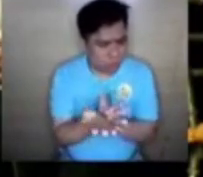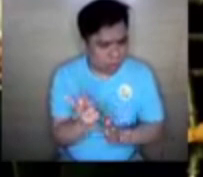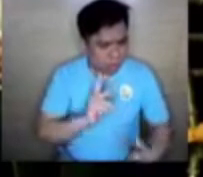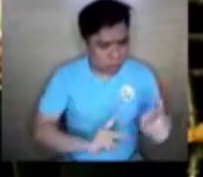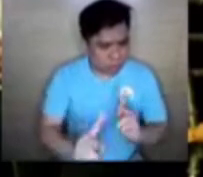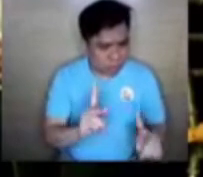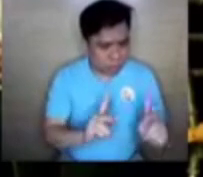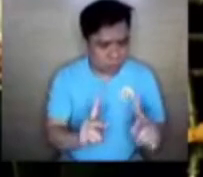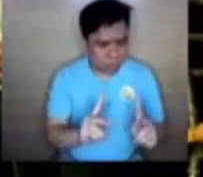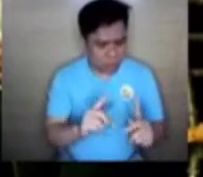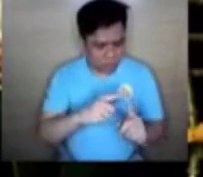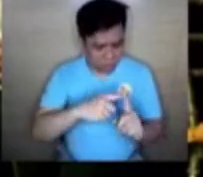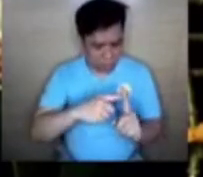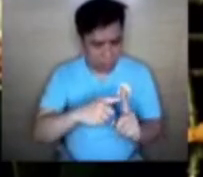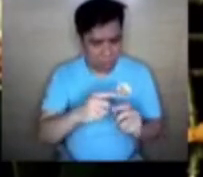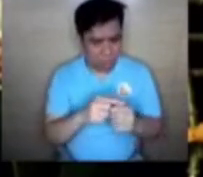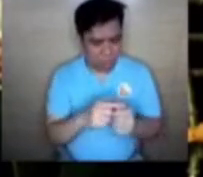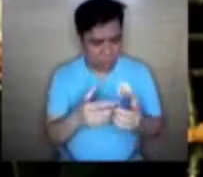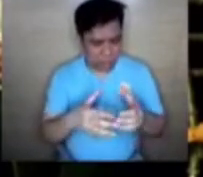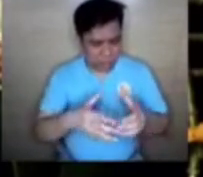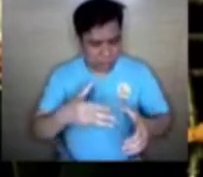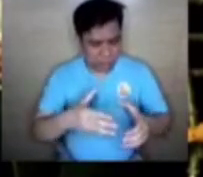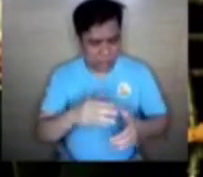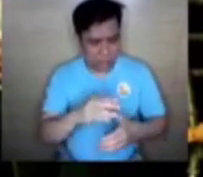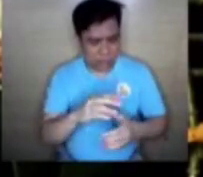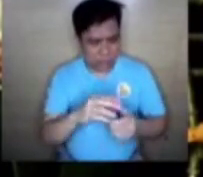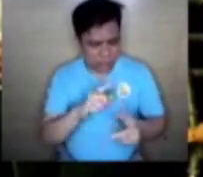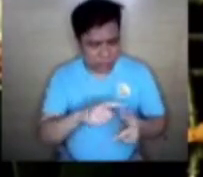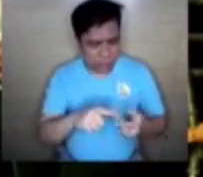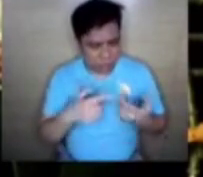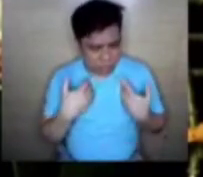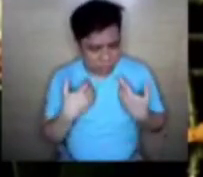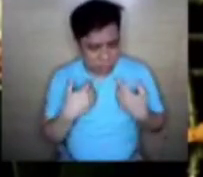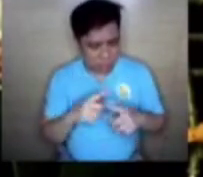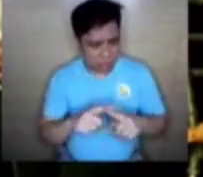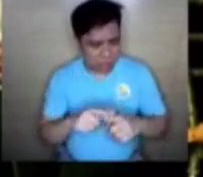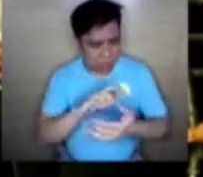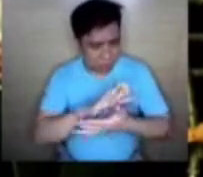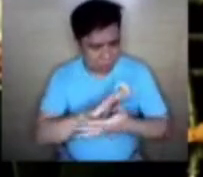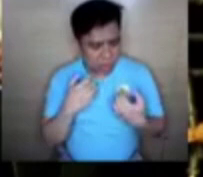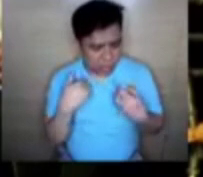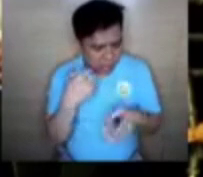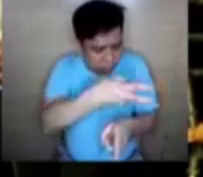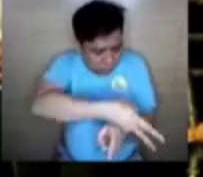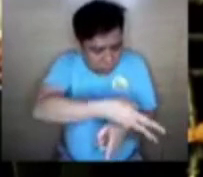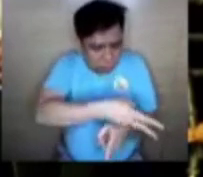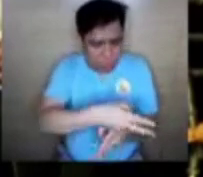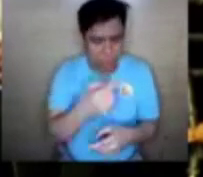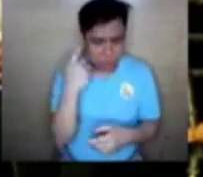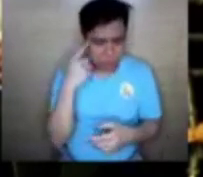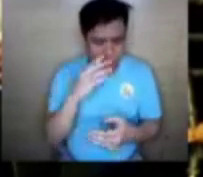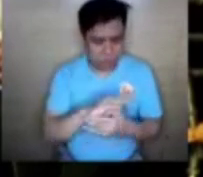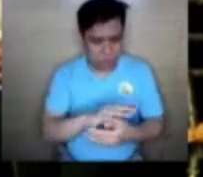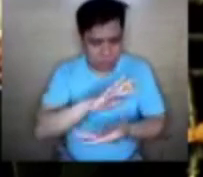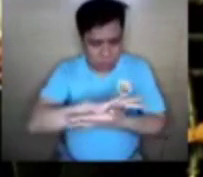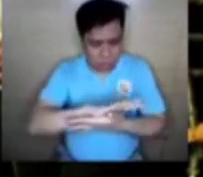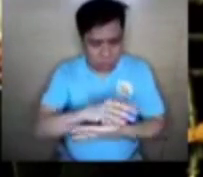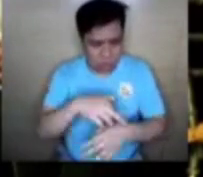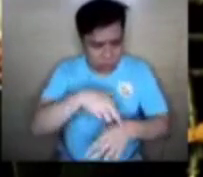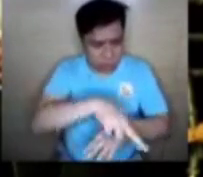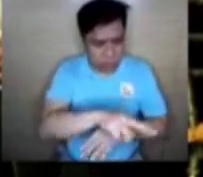mga positive cases, suspected cases, probable cases, ang na-treat natin sa COVID Referral